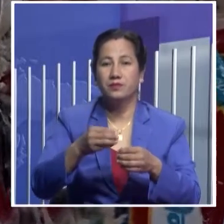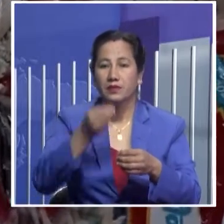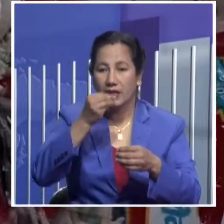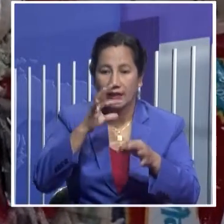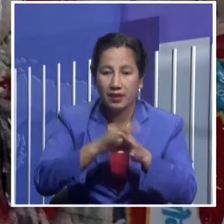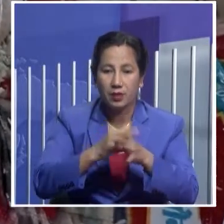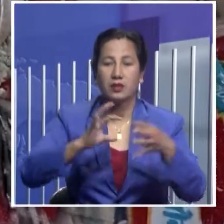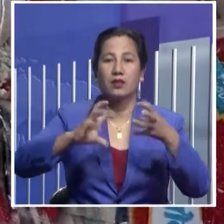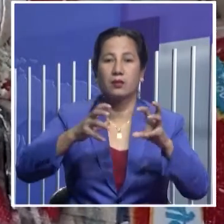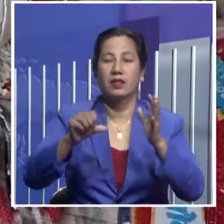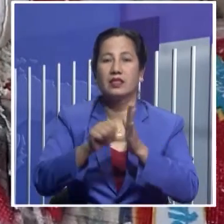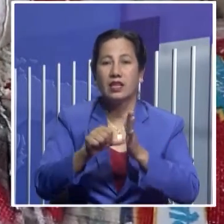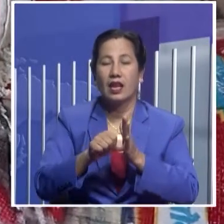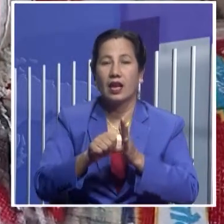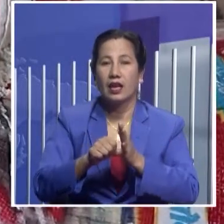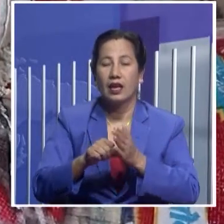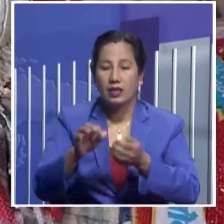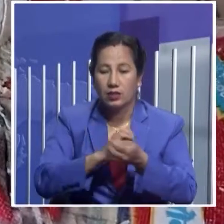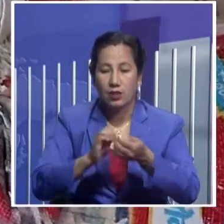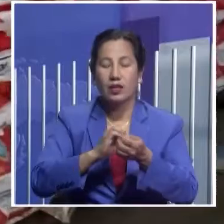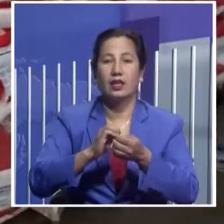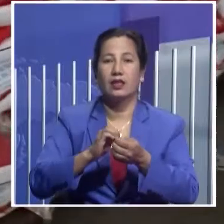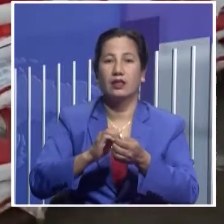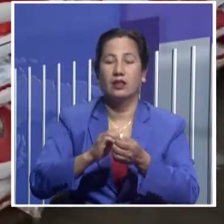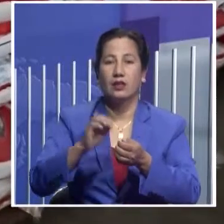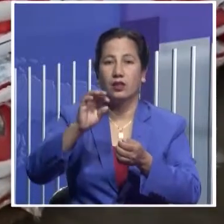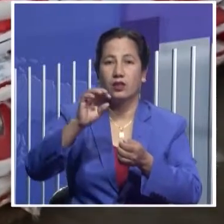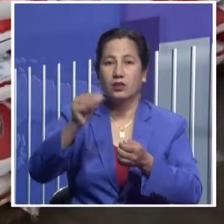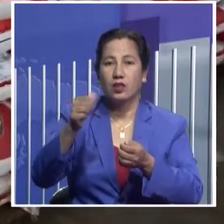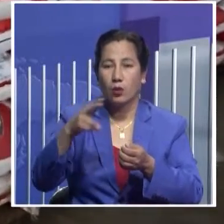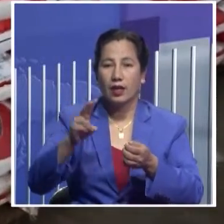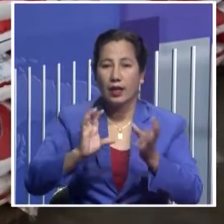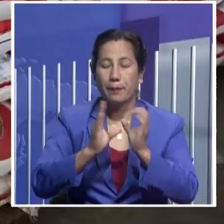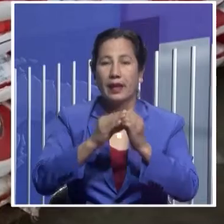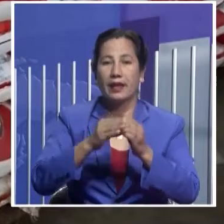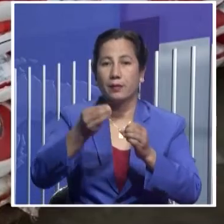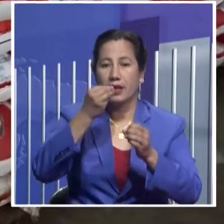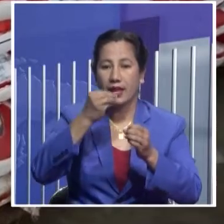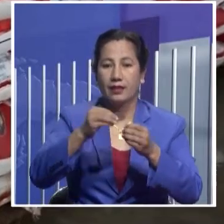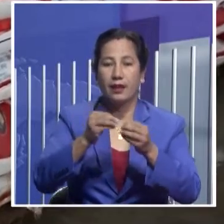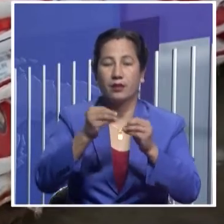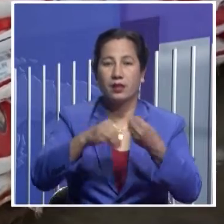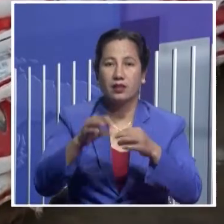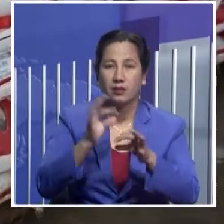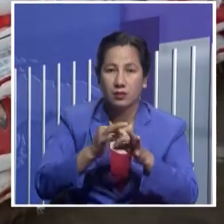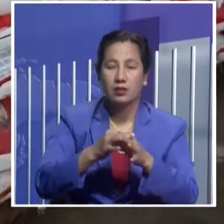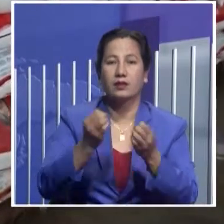व्यवस्था कम्पनीले जिल्लाका सहकारी मार्फत छवटै पालिकामा खाद्यान्न बिक्री वितरणको व्यवस्था समेत गर्दै आएको